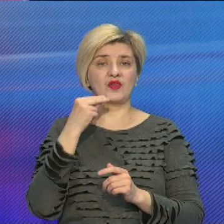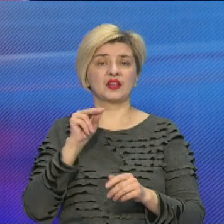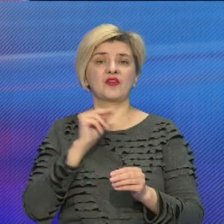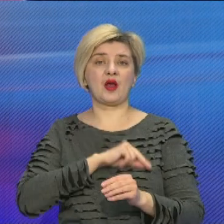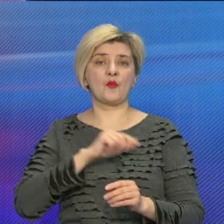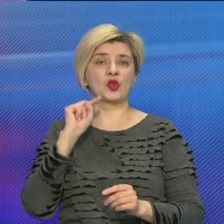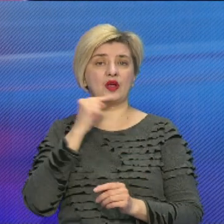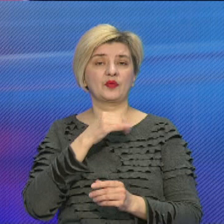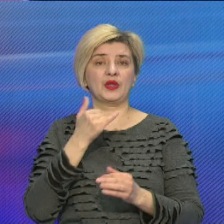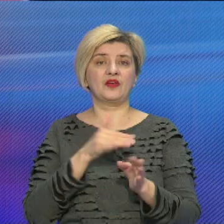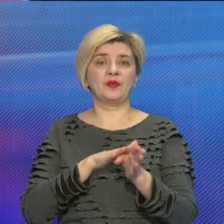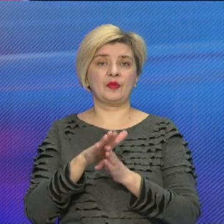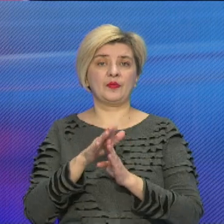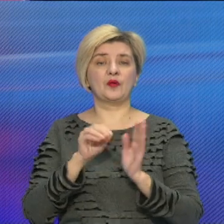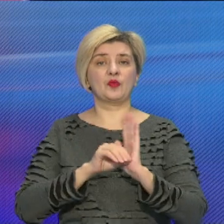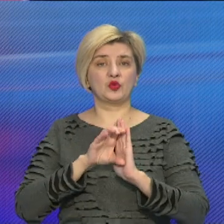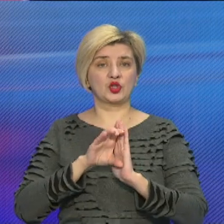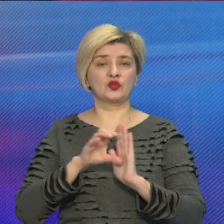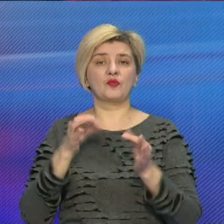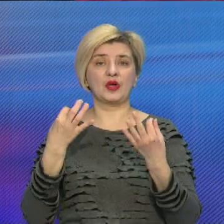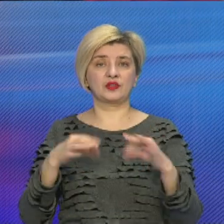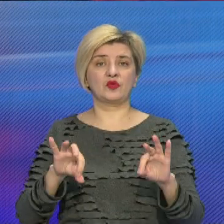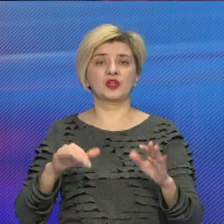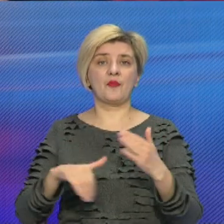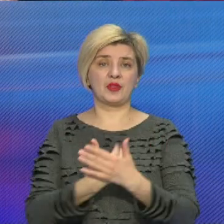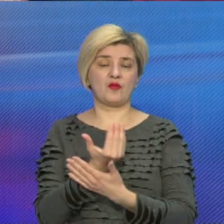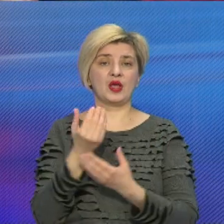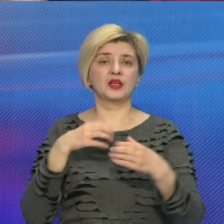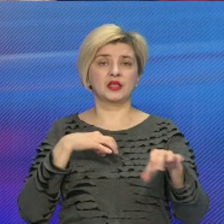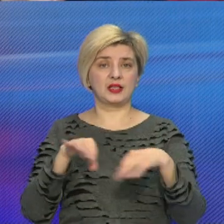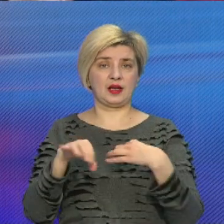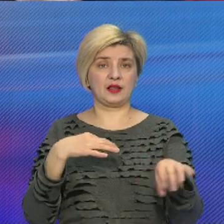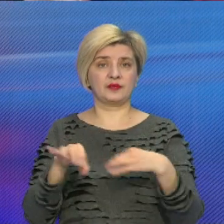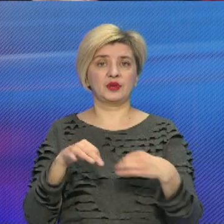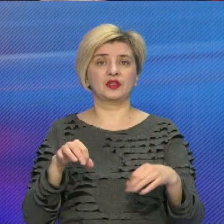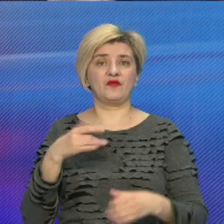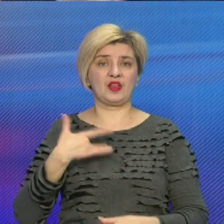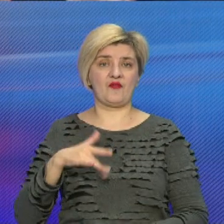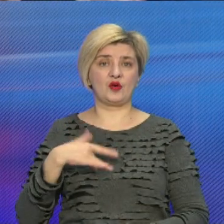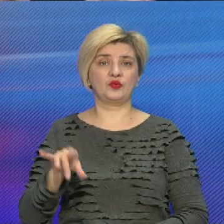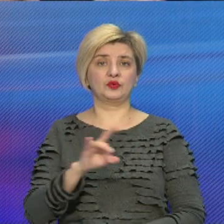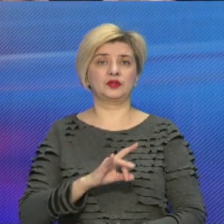дозволит обновлять парк автотехники и у інших установок социальной сферы Новогрудка.